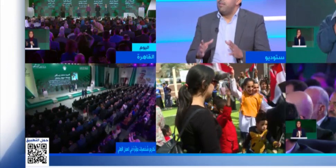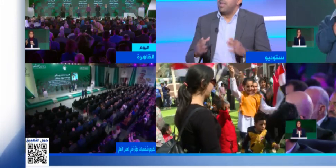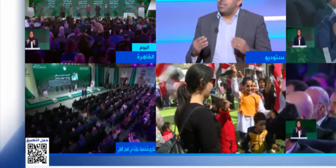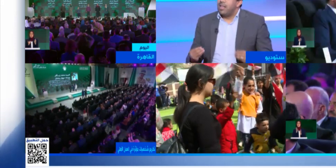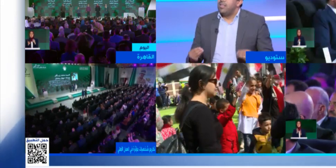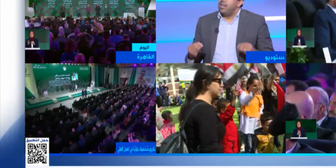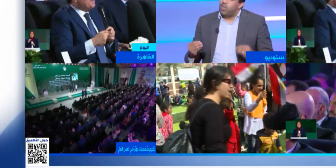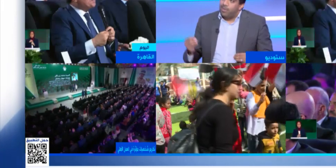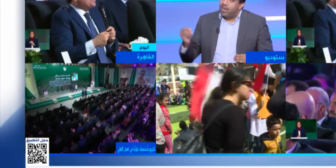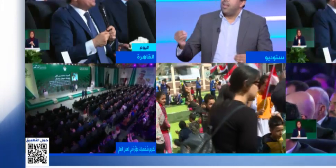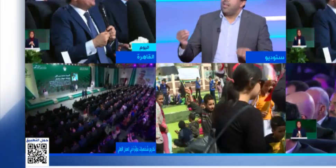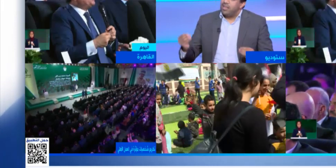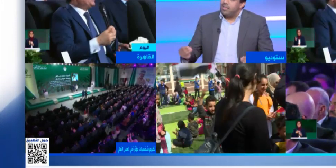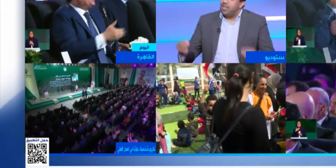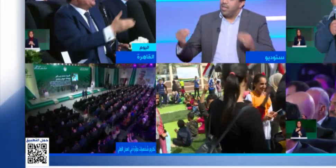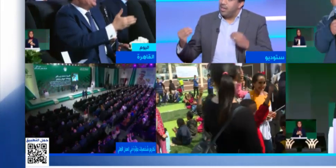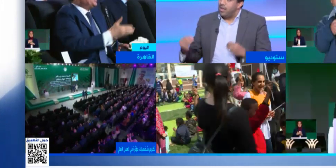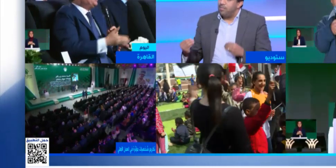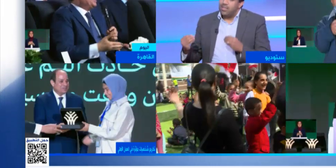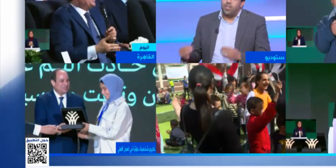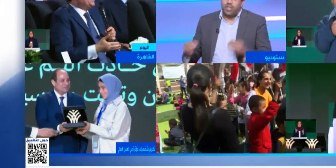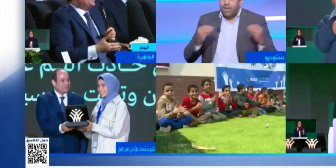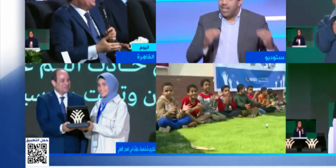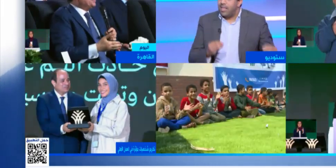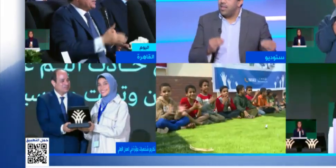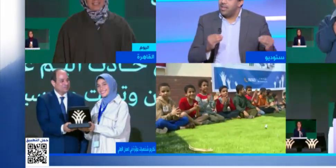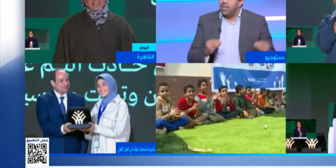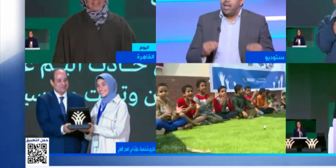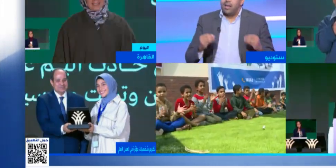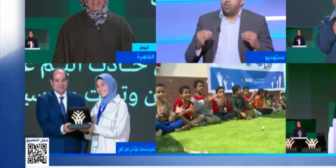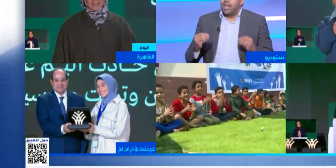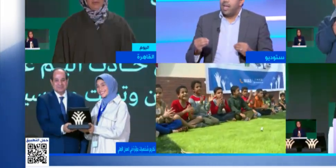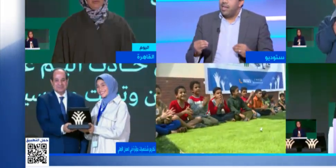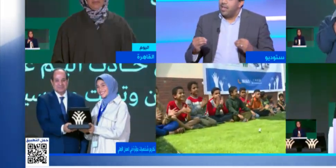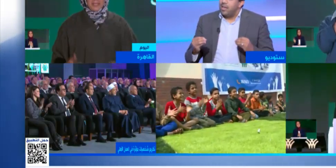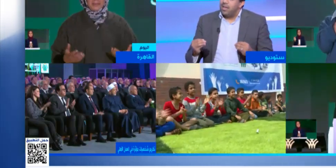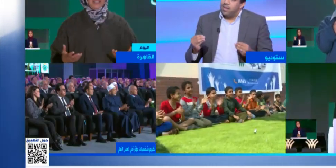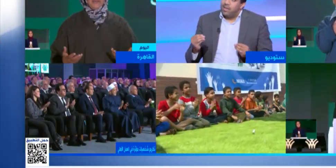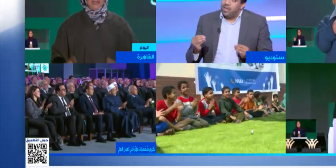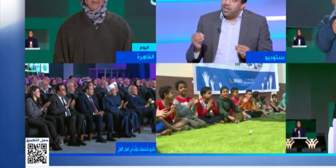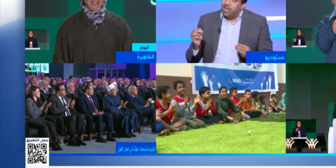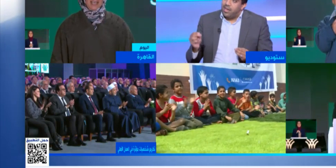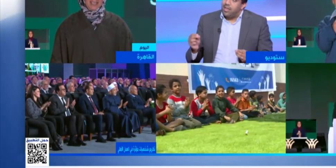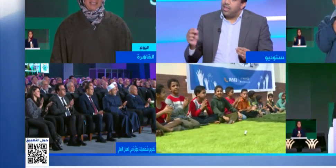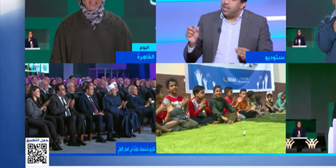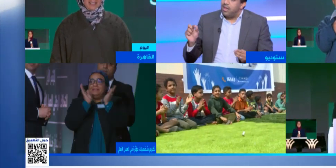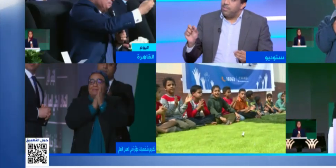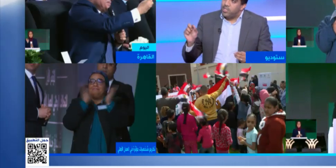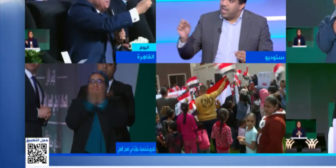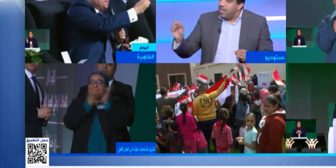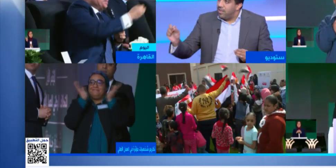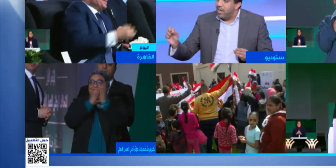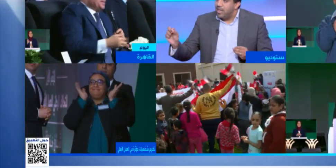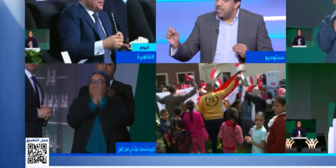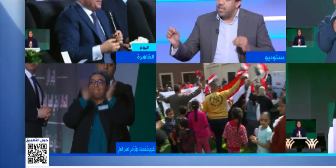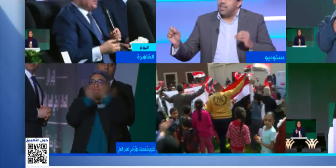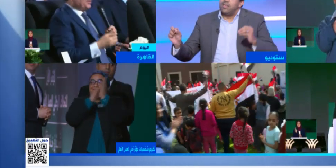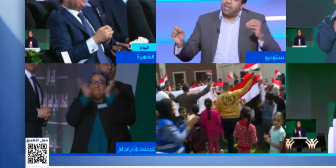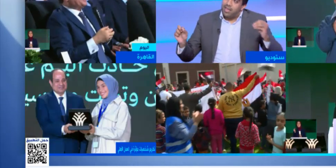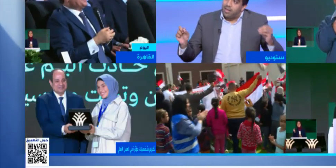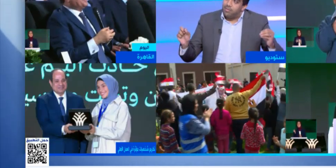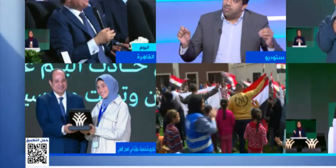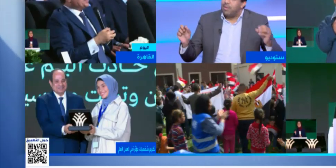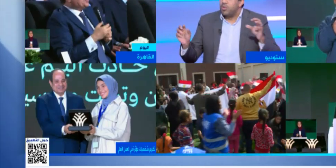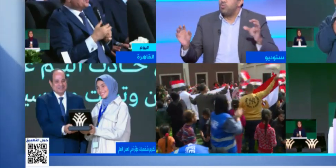بنزل محتاج إن المتبرع يديني أنا ما يديش جمعية تانية، أو يخلي إن أنا بشتغل أنا في الحتة